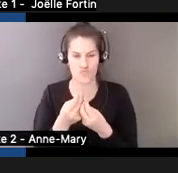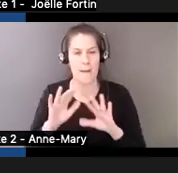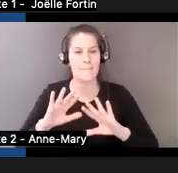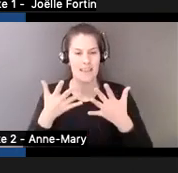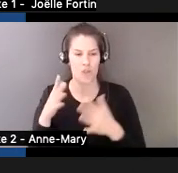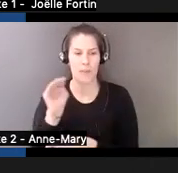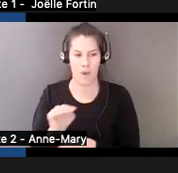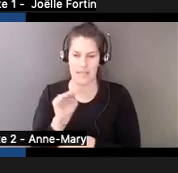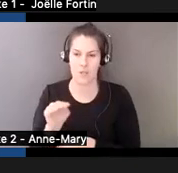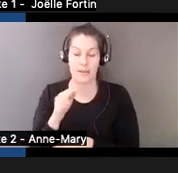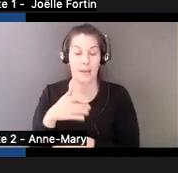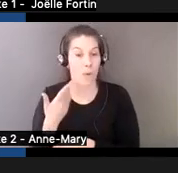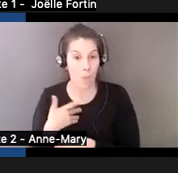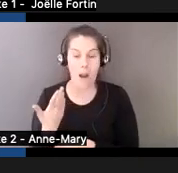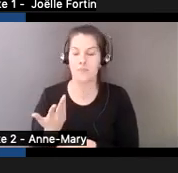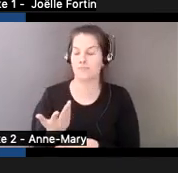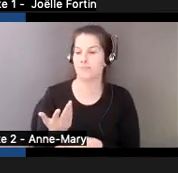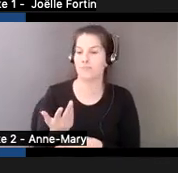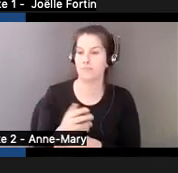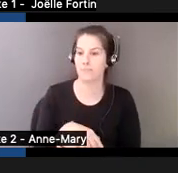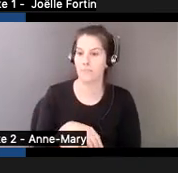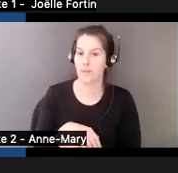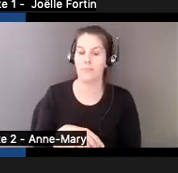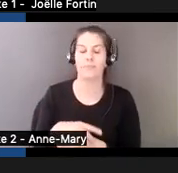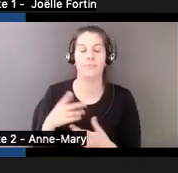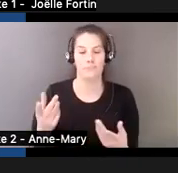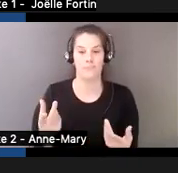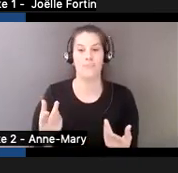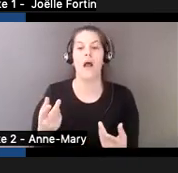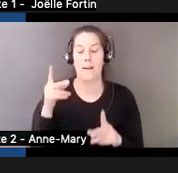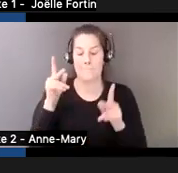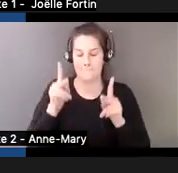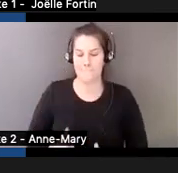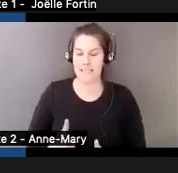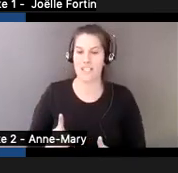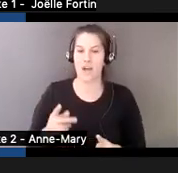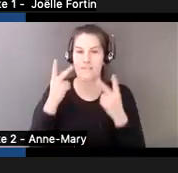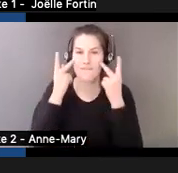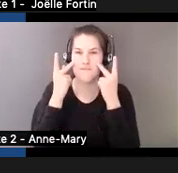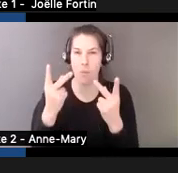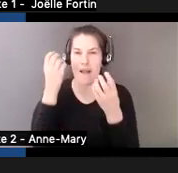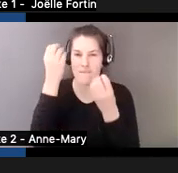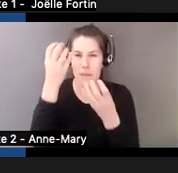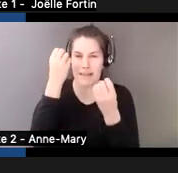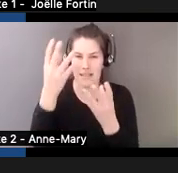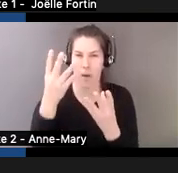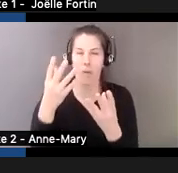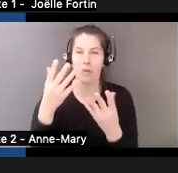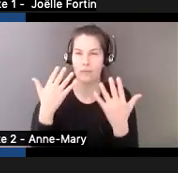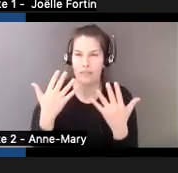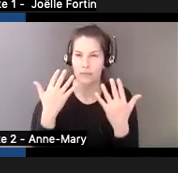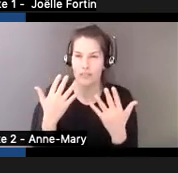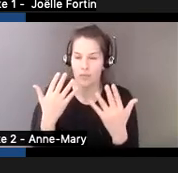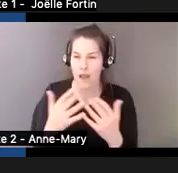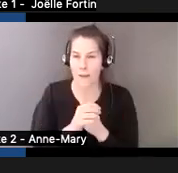que plus la personne a défouté, enregistrer des informations, les réutiliser, on va mettre l'information